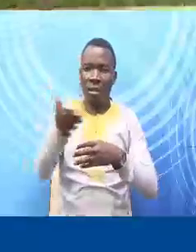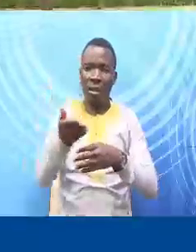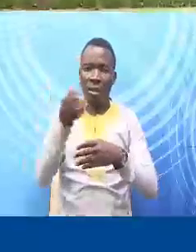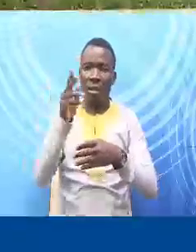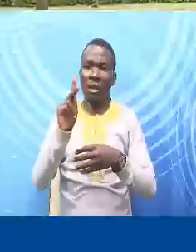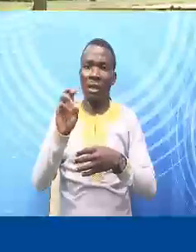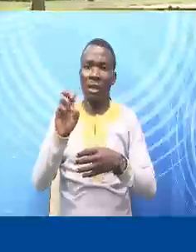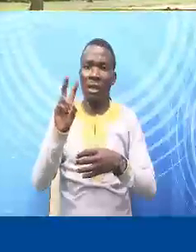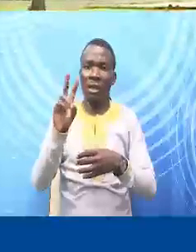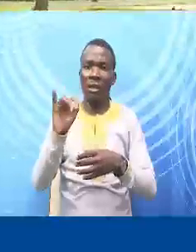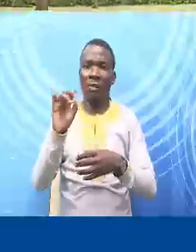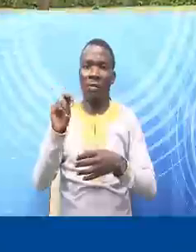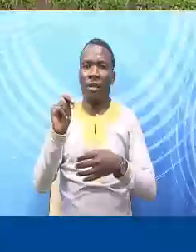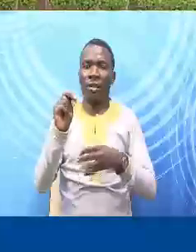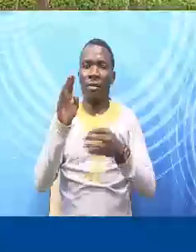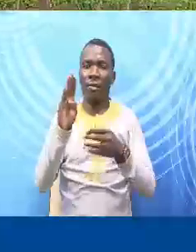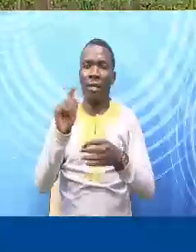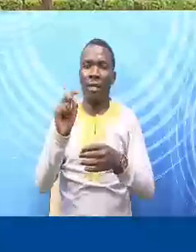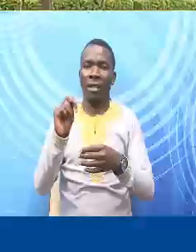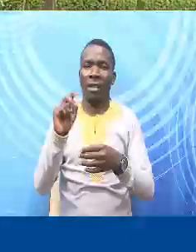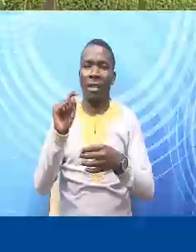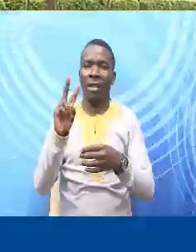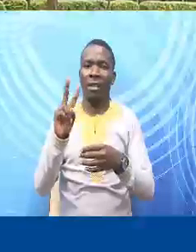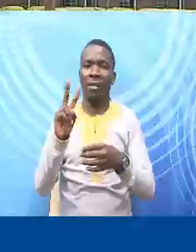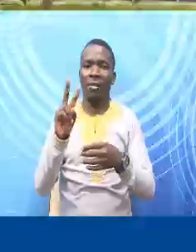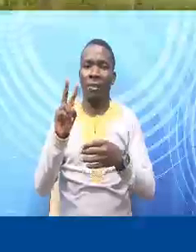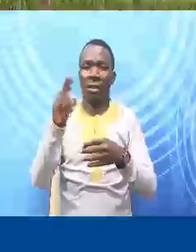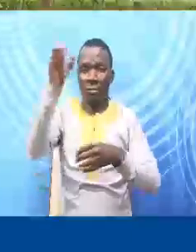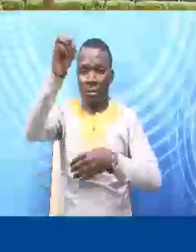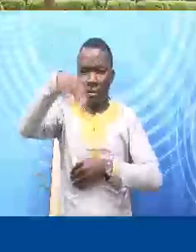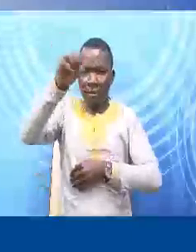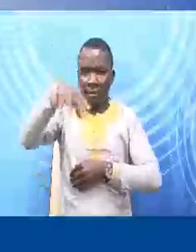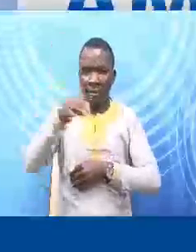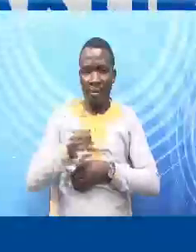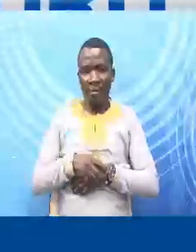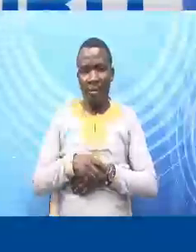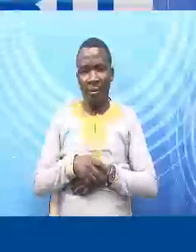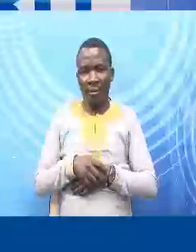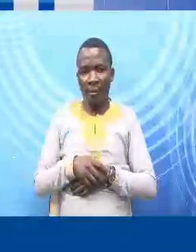iki Kevin Christian BTN TV I Kigali